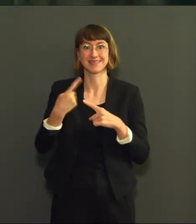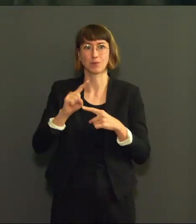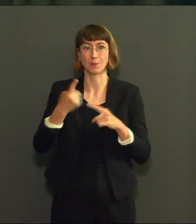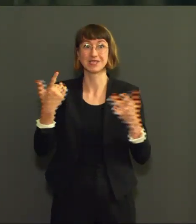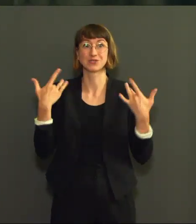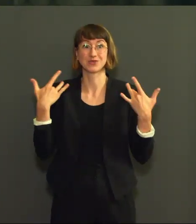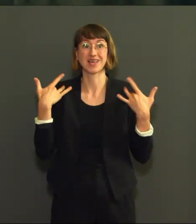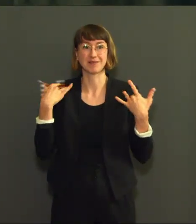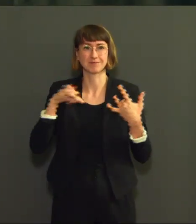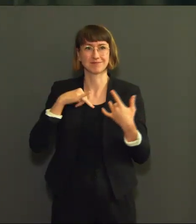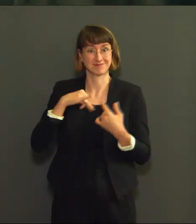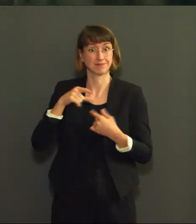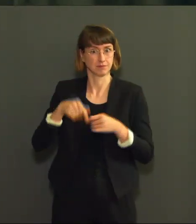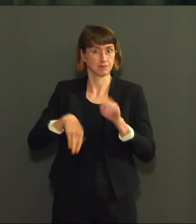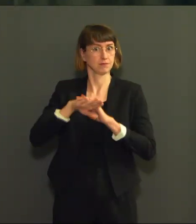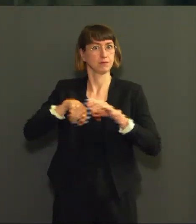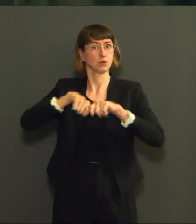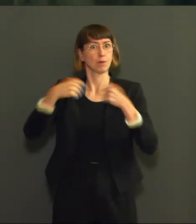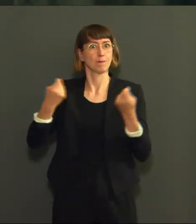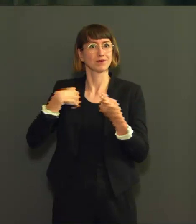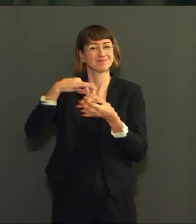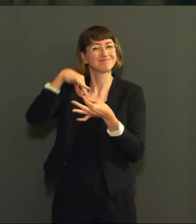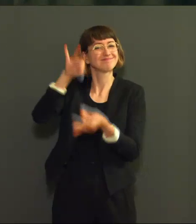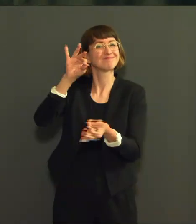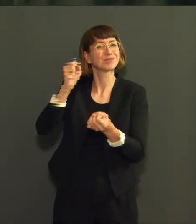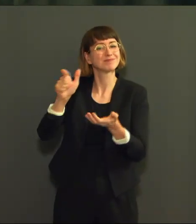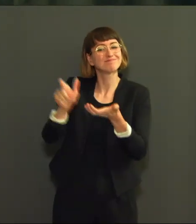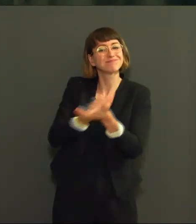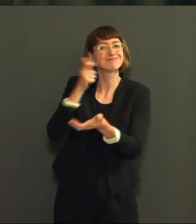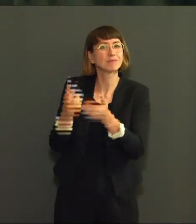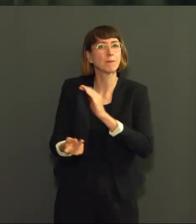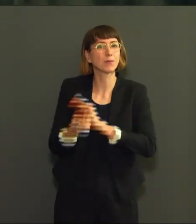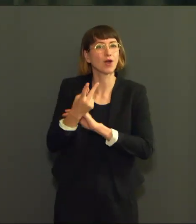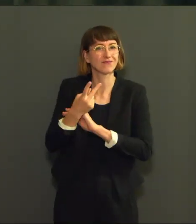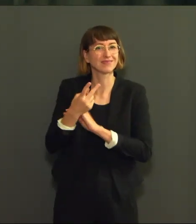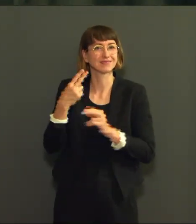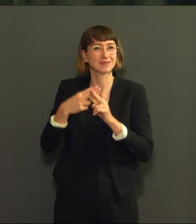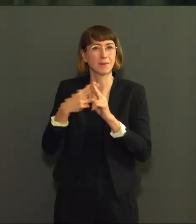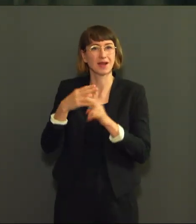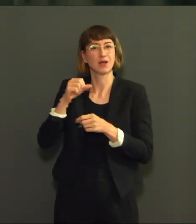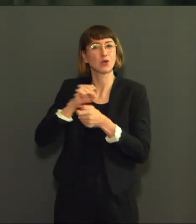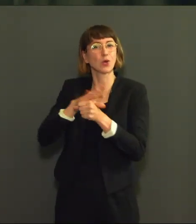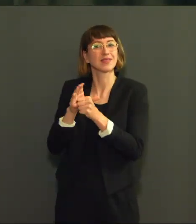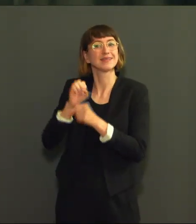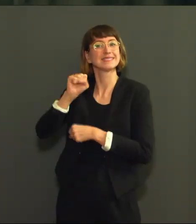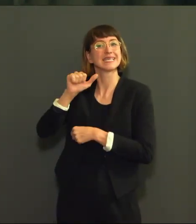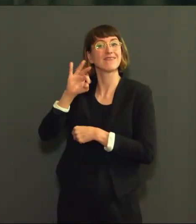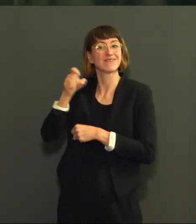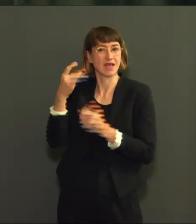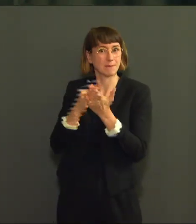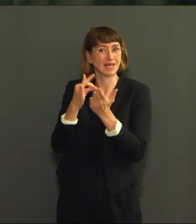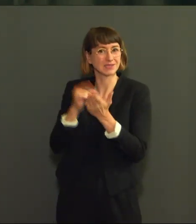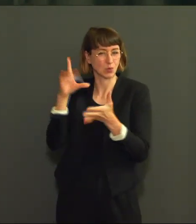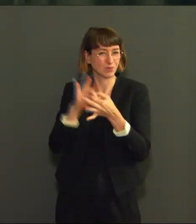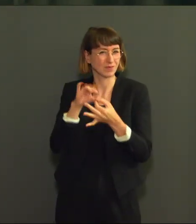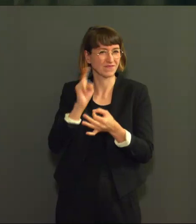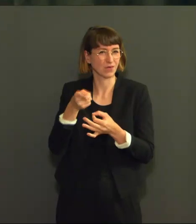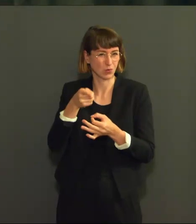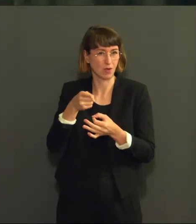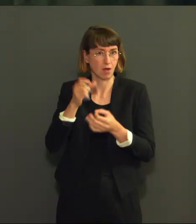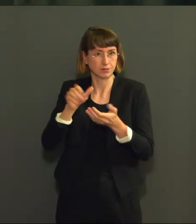via l'application Covid Safe. Évitez les mauvaises surprises. Veillez à ce que tout soit prêt à temps pour pouvoir partir